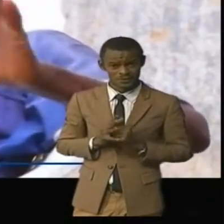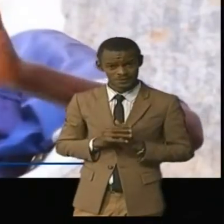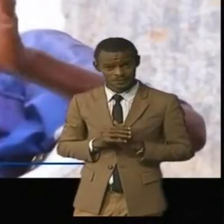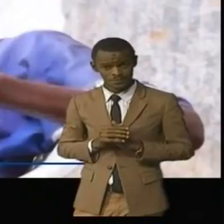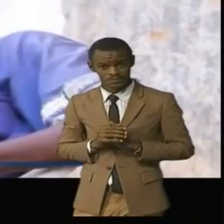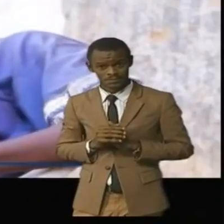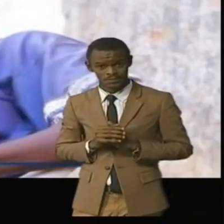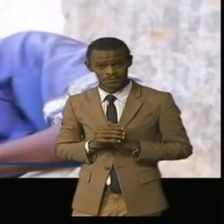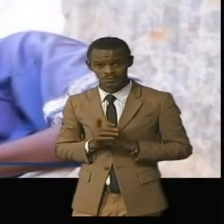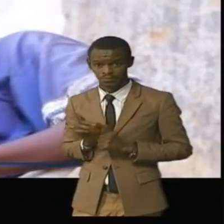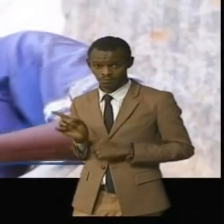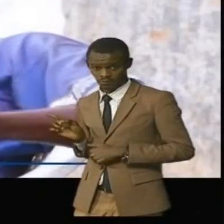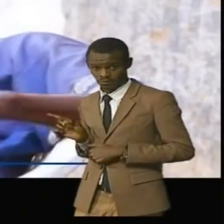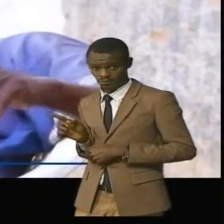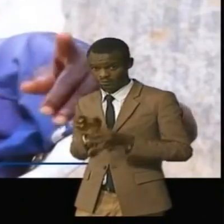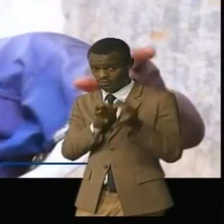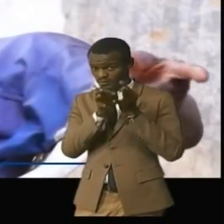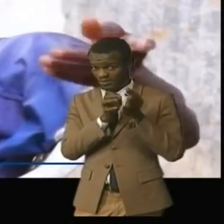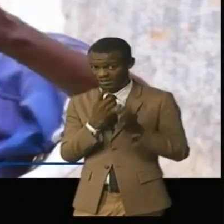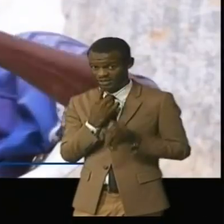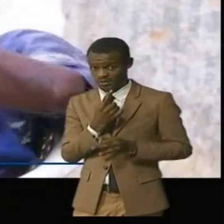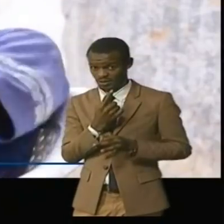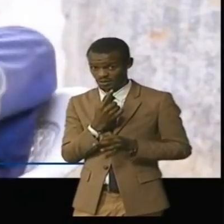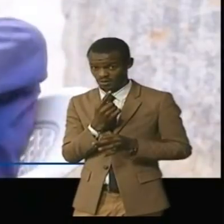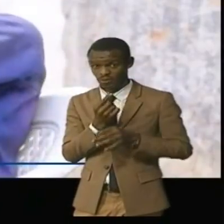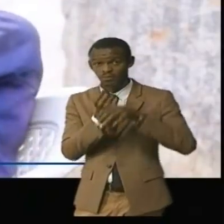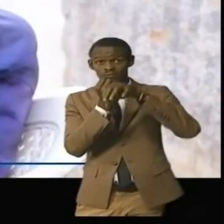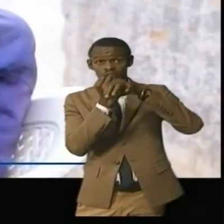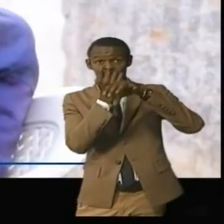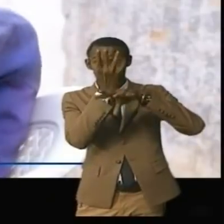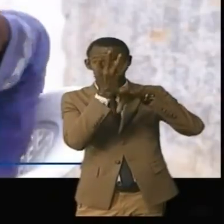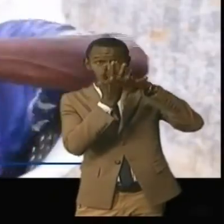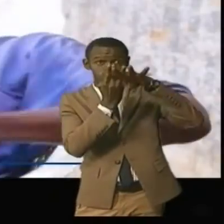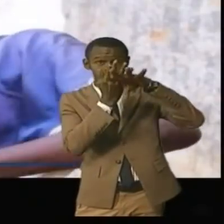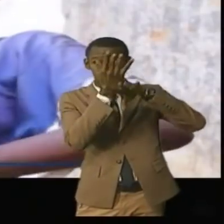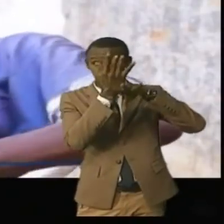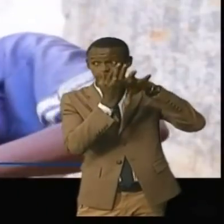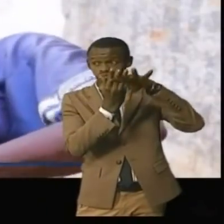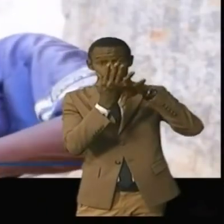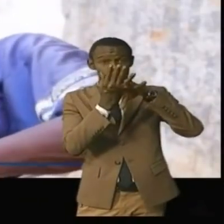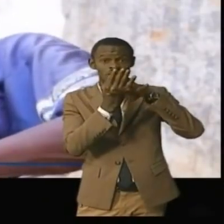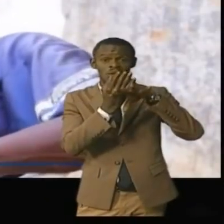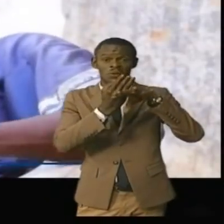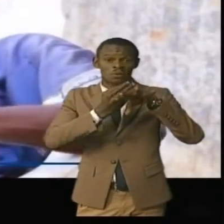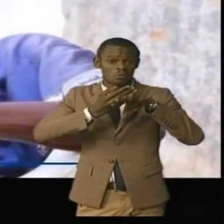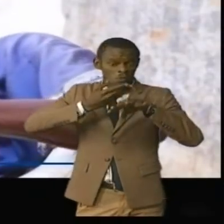Parfois vous dormez, ce gaz dégage une odeur suffocante sur toute la zone.